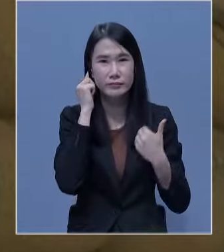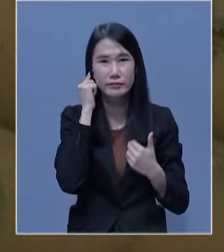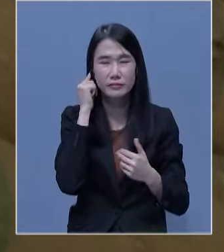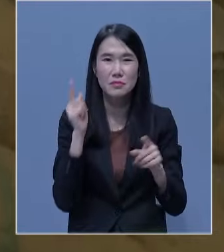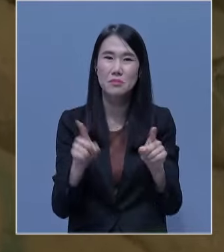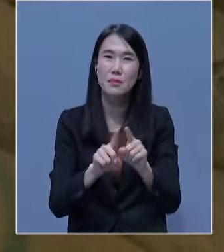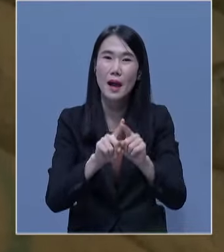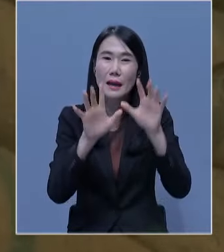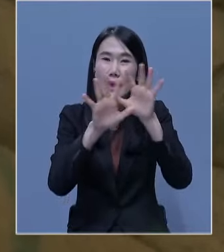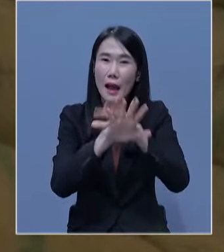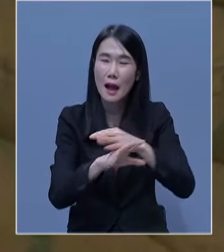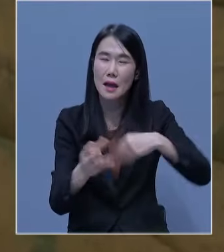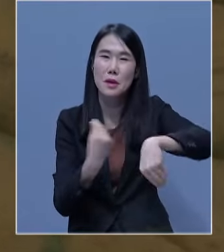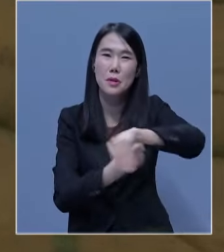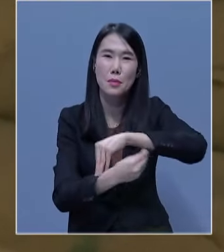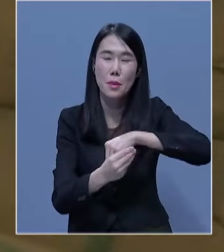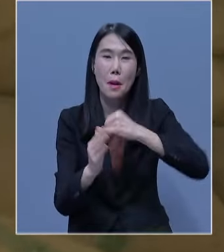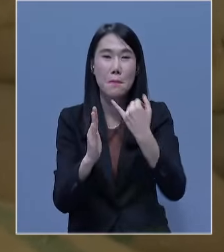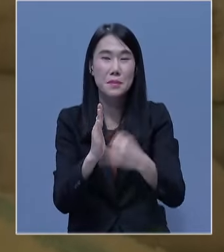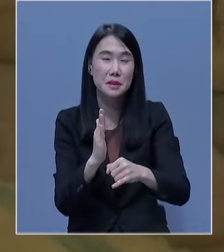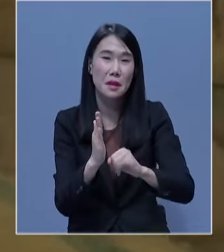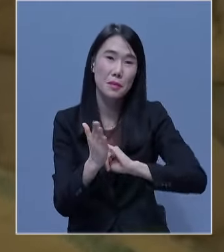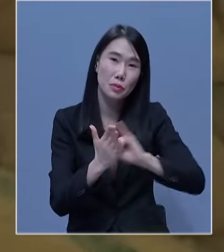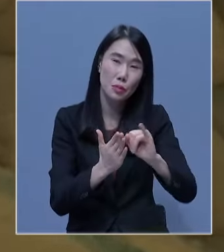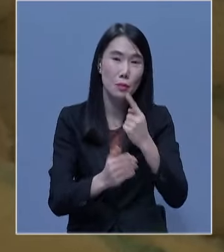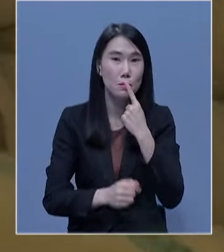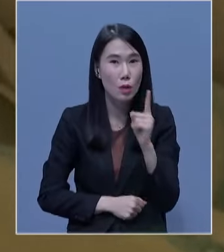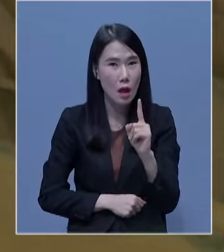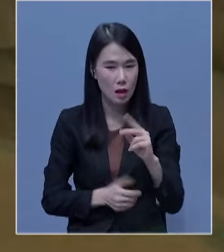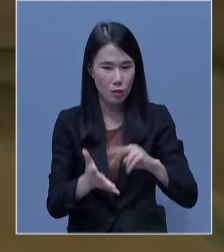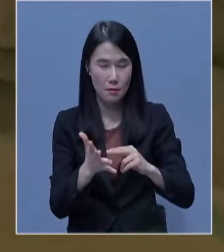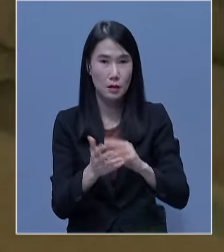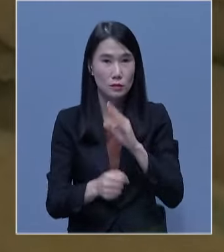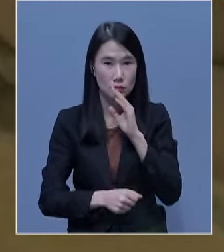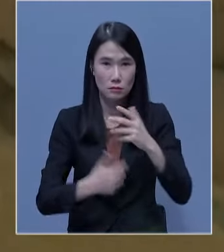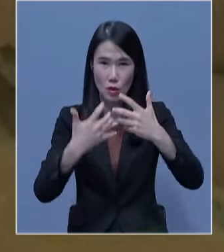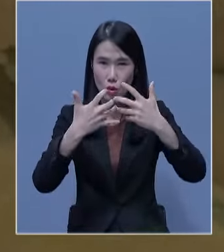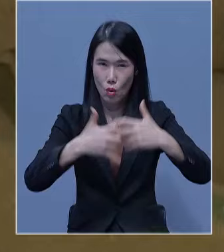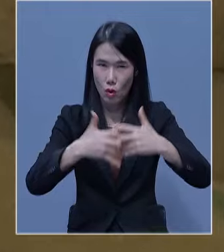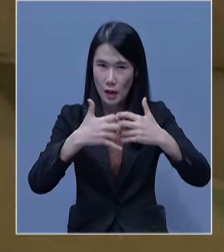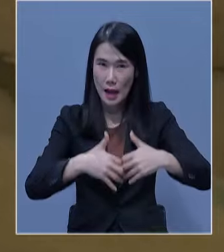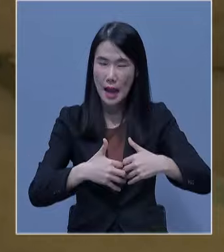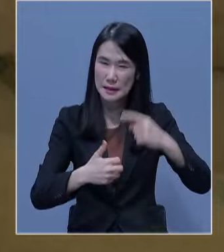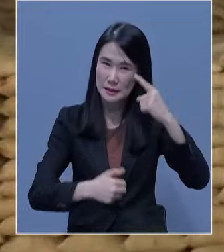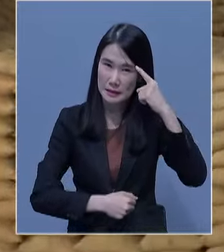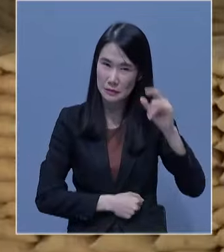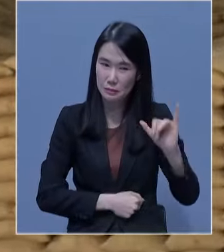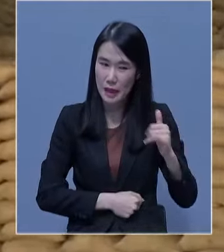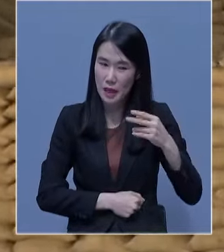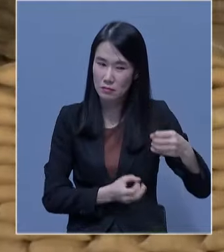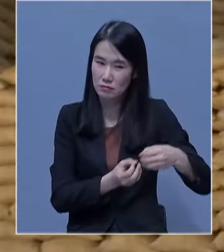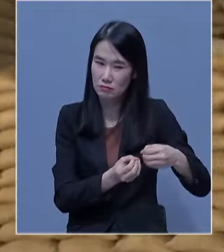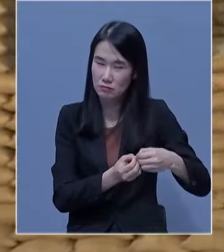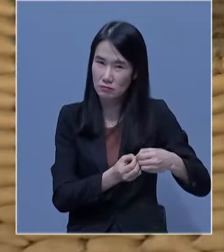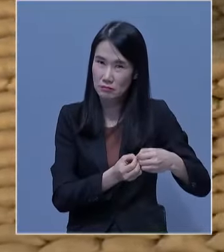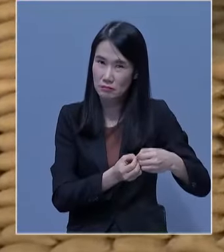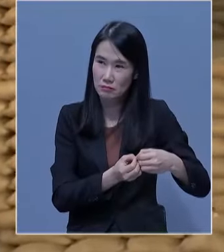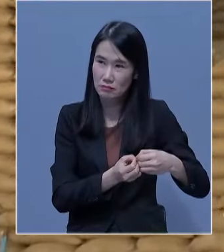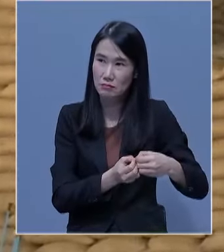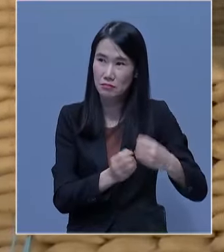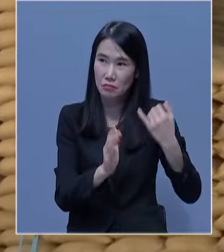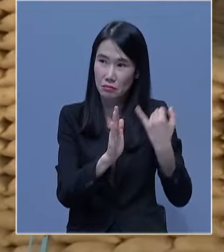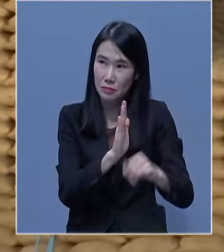นอีเวนต์ฟอกขาวหรือเปล่าคุณหมอว่าโรงตั้ง แต่น ี่ ค ือ การกล ่ าวหานะแล้วบอกว่าถ้าโรงสีรู้เห็นเป็นใจนี่มันนี่คือร่วมกันทุจริตหรือเปล่าคะ